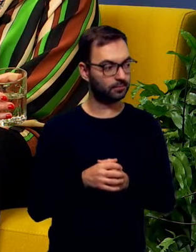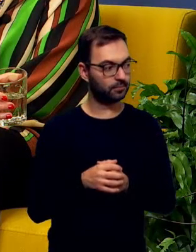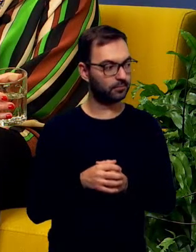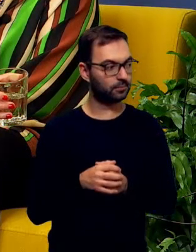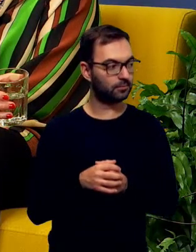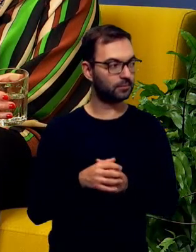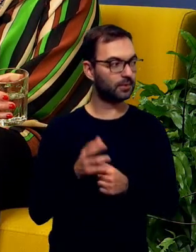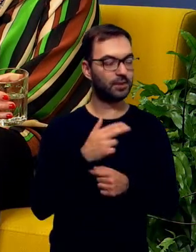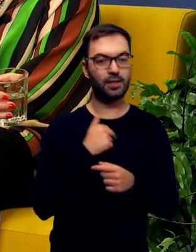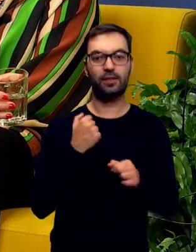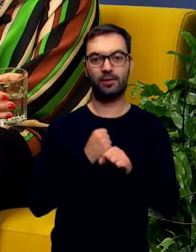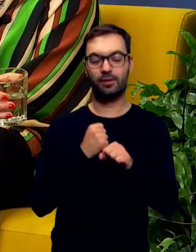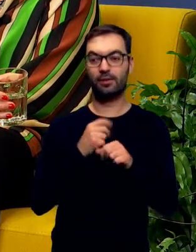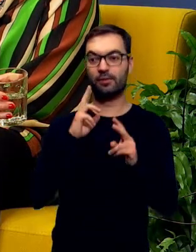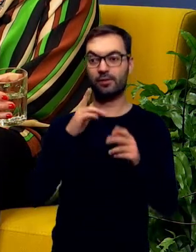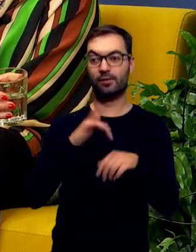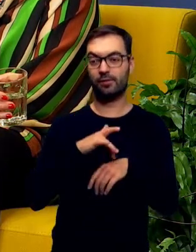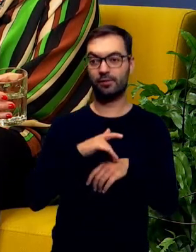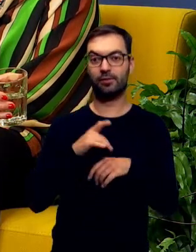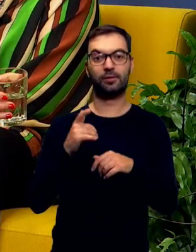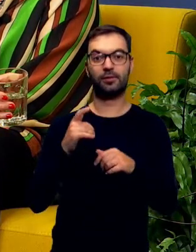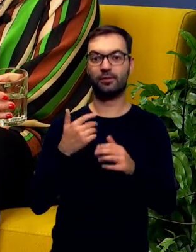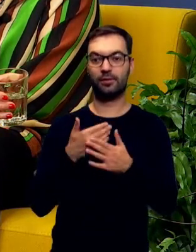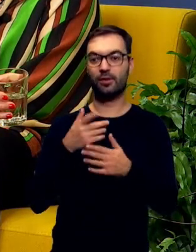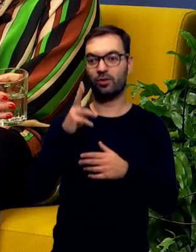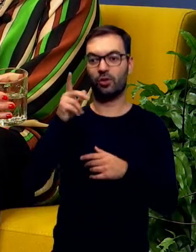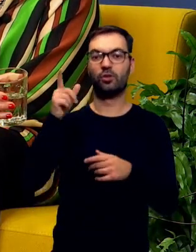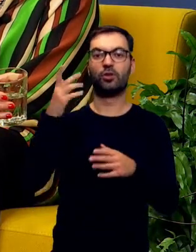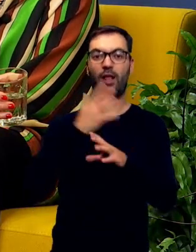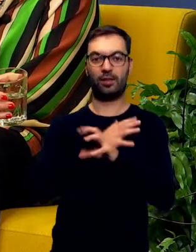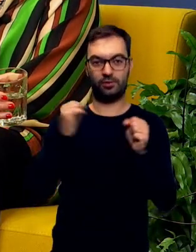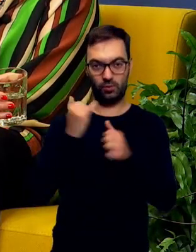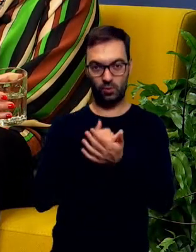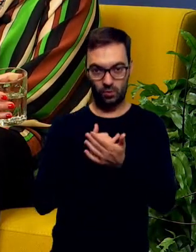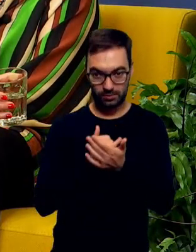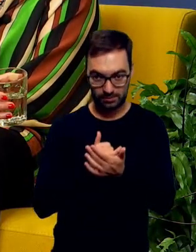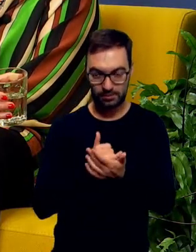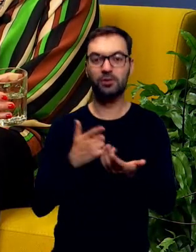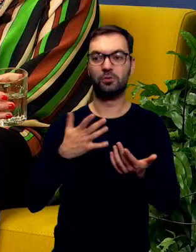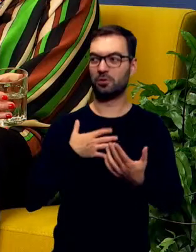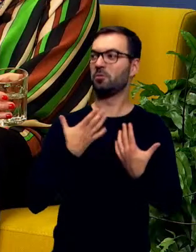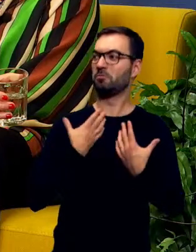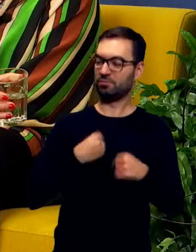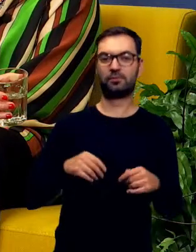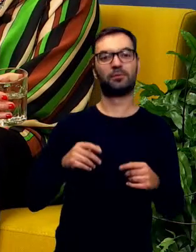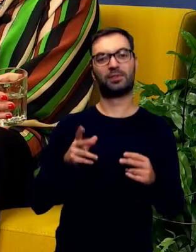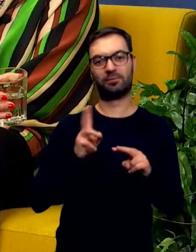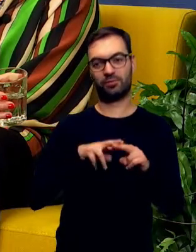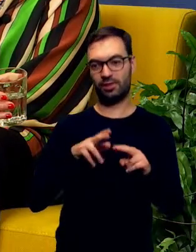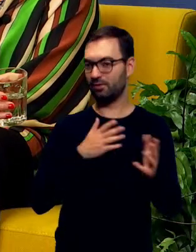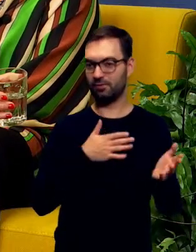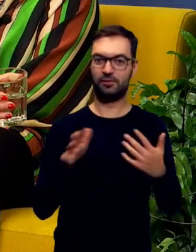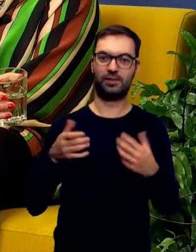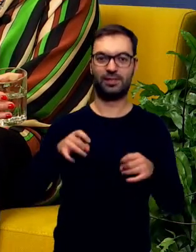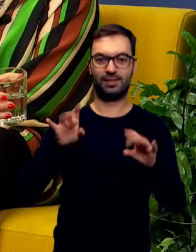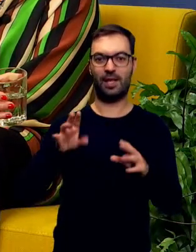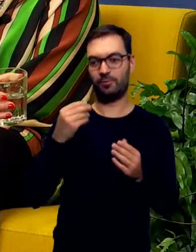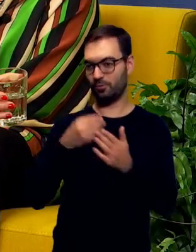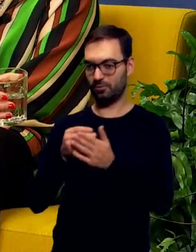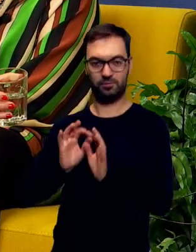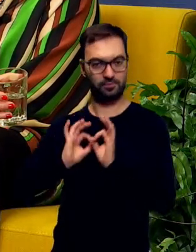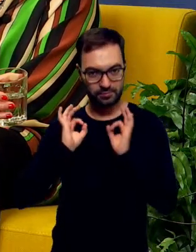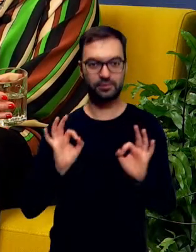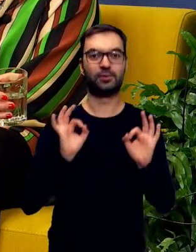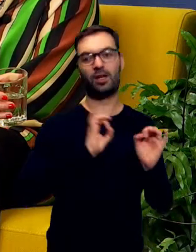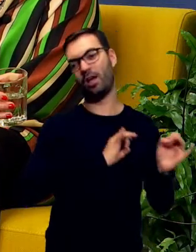takie niestety nasze działania, które są efektem tego, że ktoś skończył kurs i on już tam się w ten sprzęt tam w sklepie wyposaża